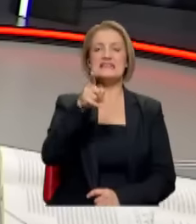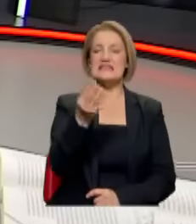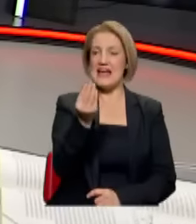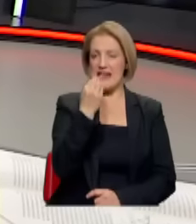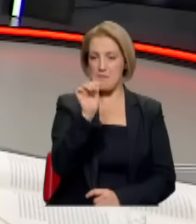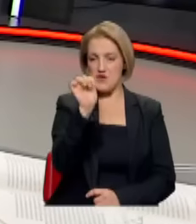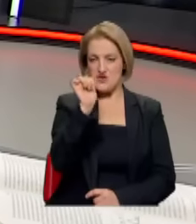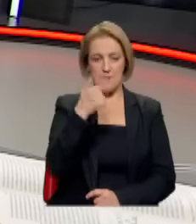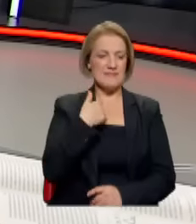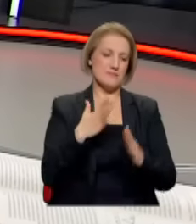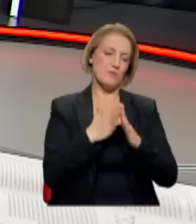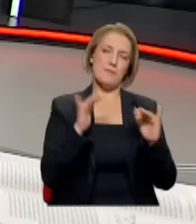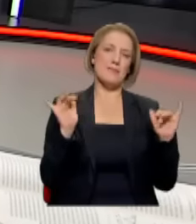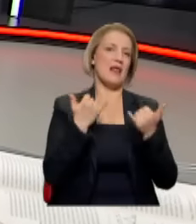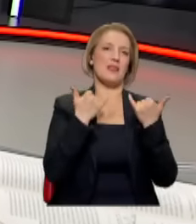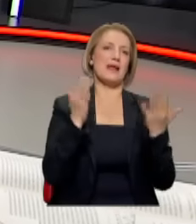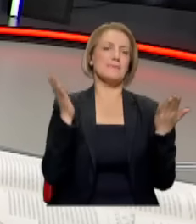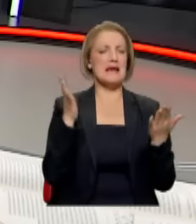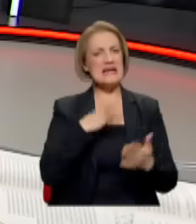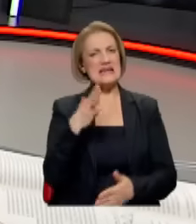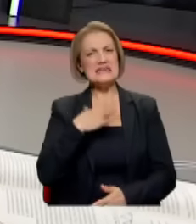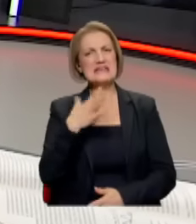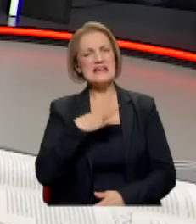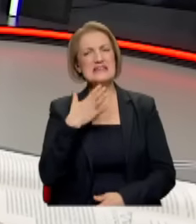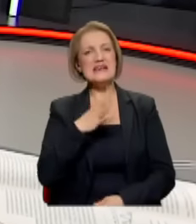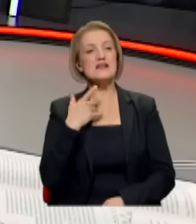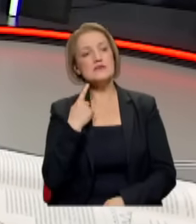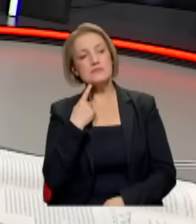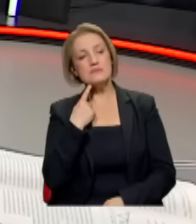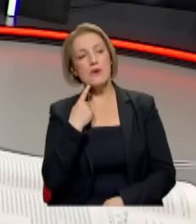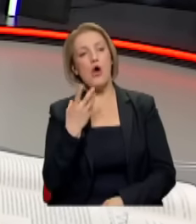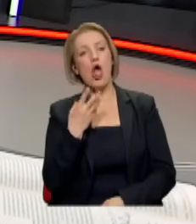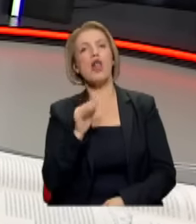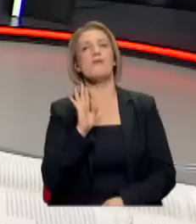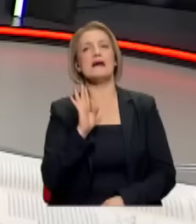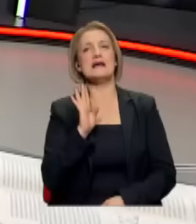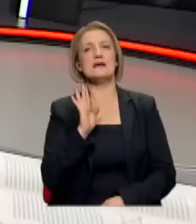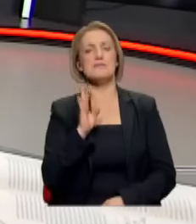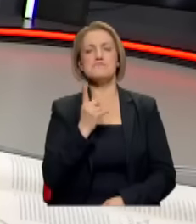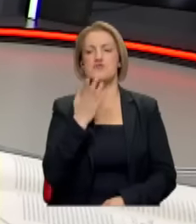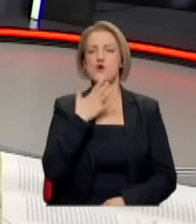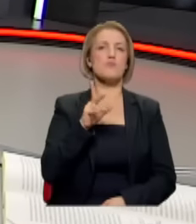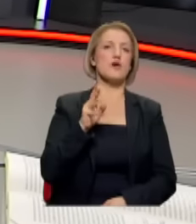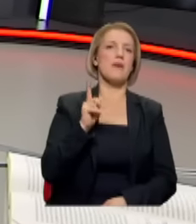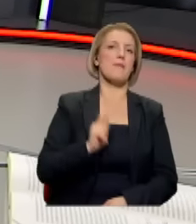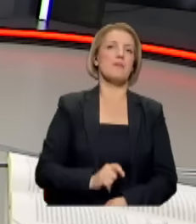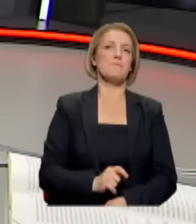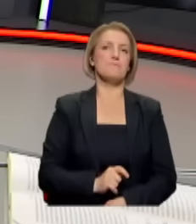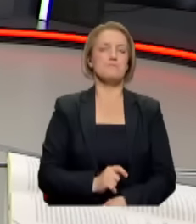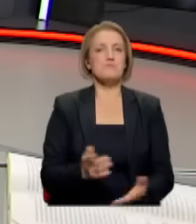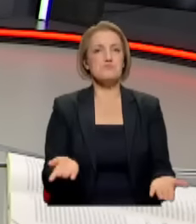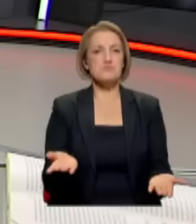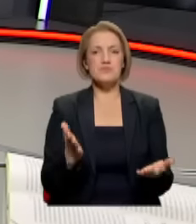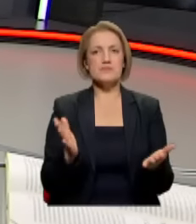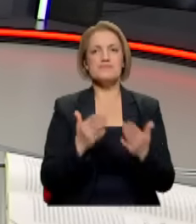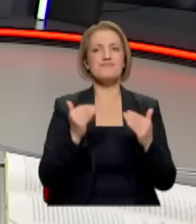içelim Biz de gülüp geçelim istediğimiz reaksiyonu almazsak hiçbir şey yokmuş gibi yapalım Efendim